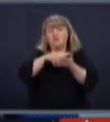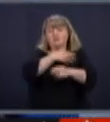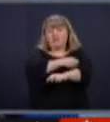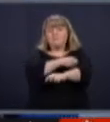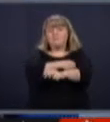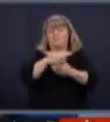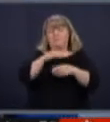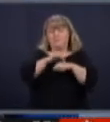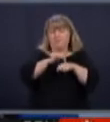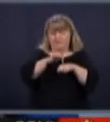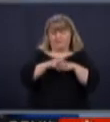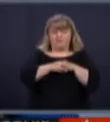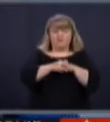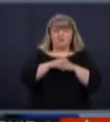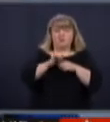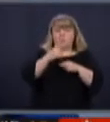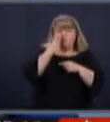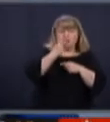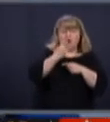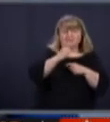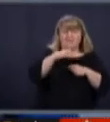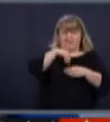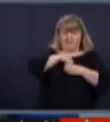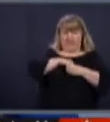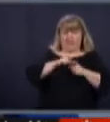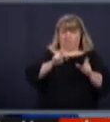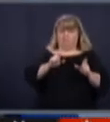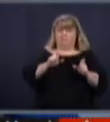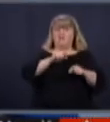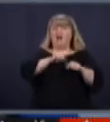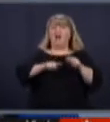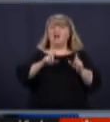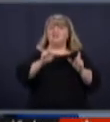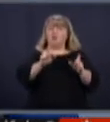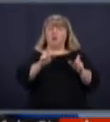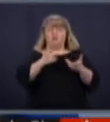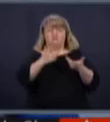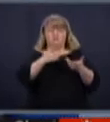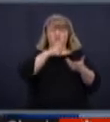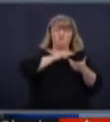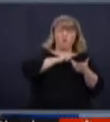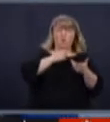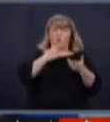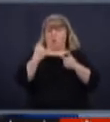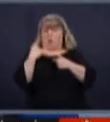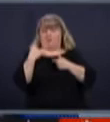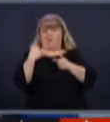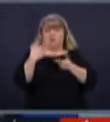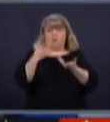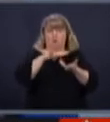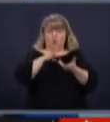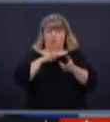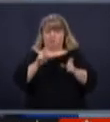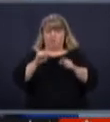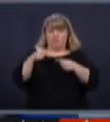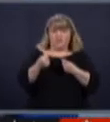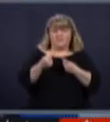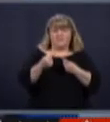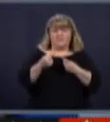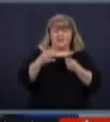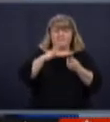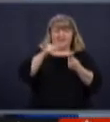ou un anticorps plus vieux? Ça c'est comme ça qu'on fait. Avec compte, ça va être des prises de sang qui vont être prises au bout du doigt, puis on va appliquer un test pour